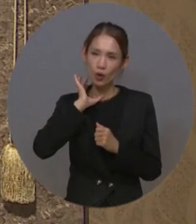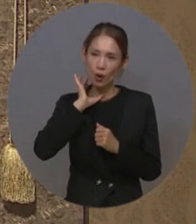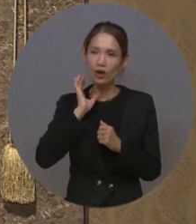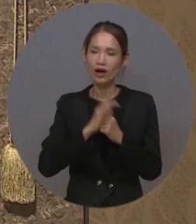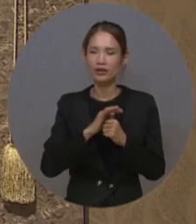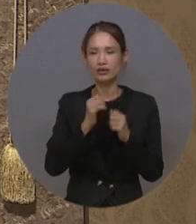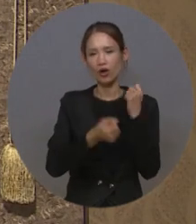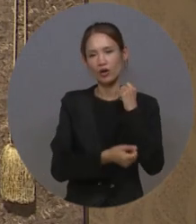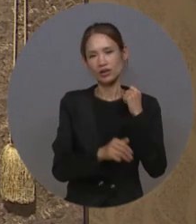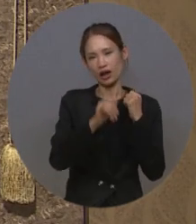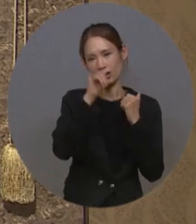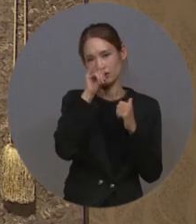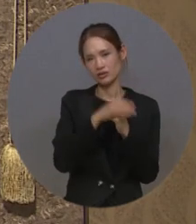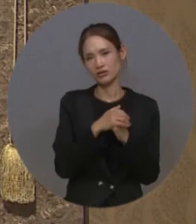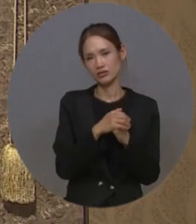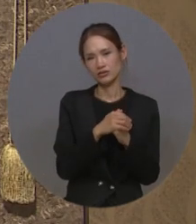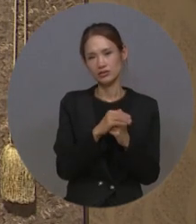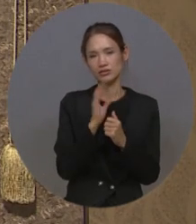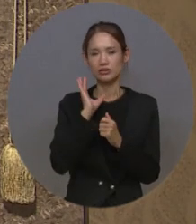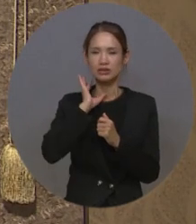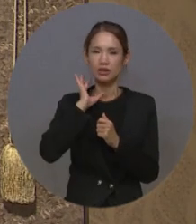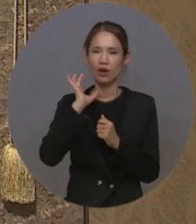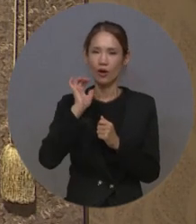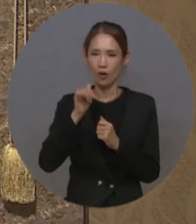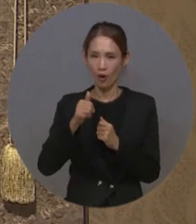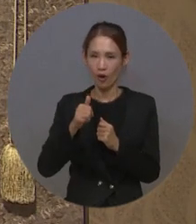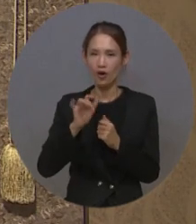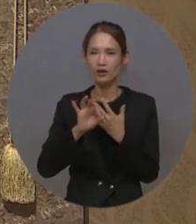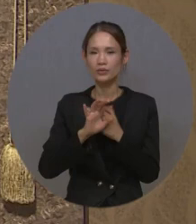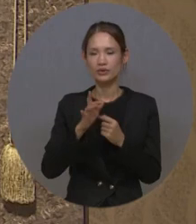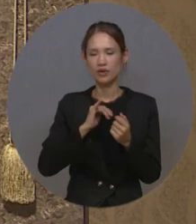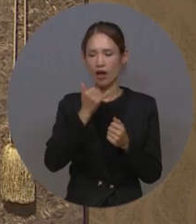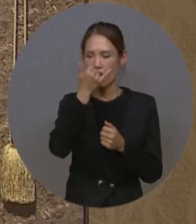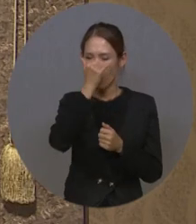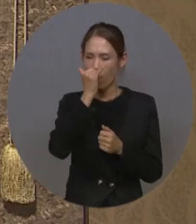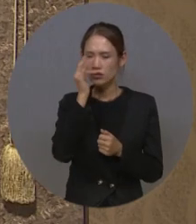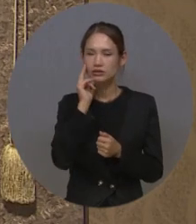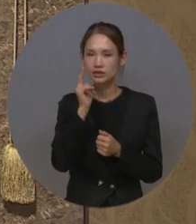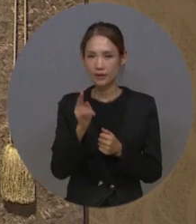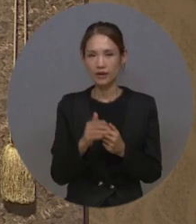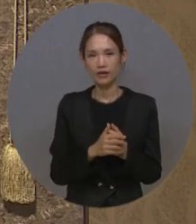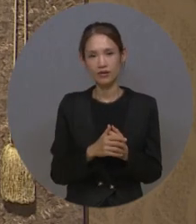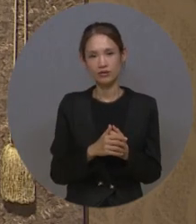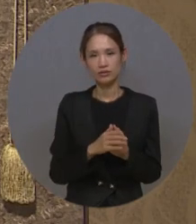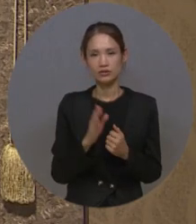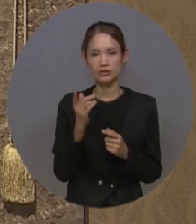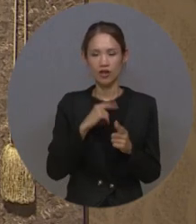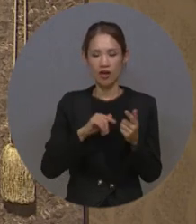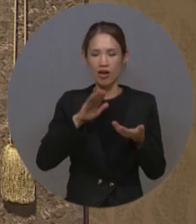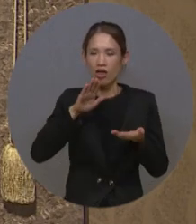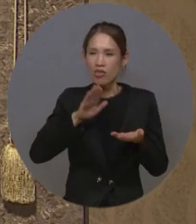받죠. 예. 그래서 기도가 꺾이면 코를 더 많이 골고요. 그런다고 또 낮은 벽에 쓴다고 이렇게 제껴지면